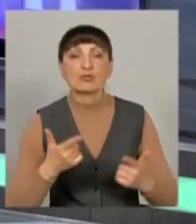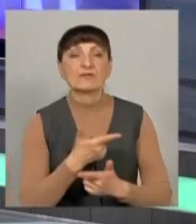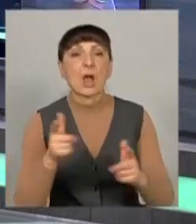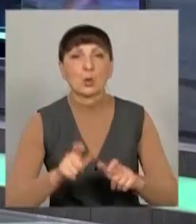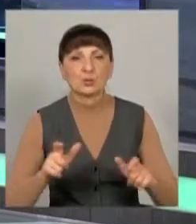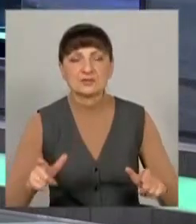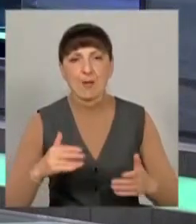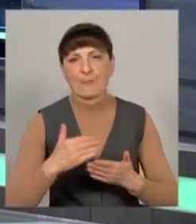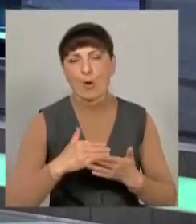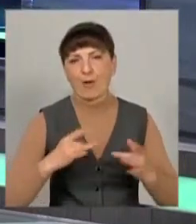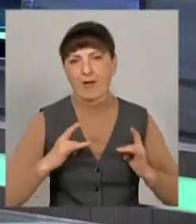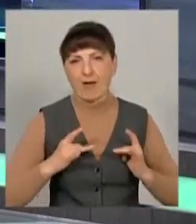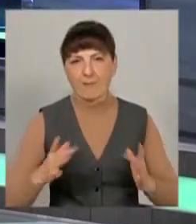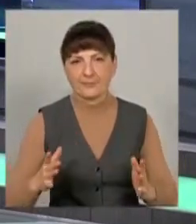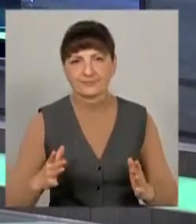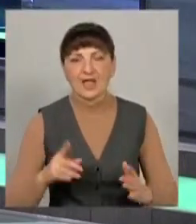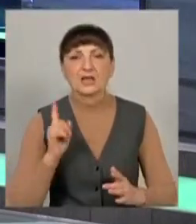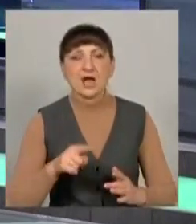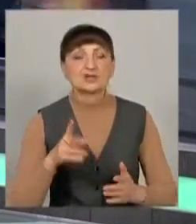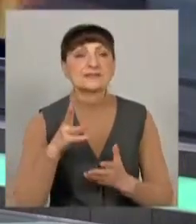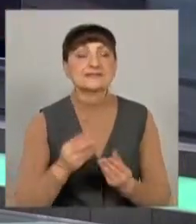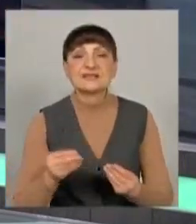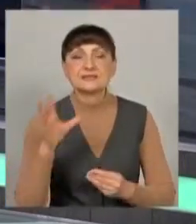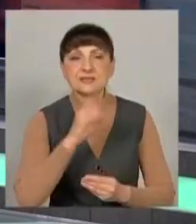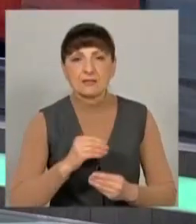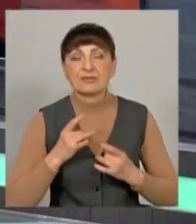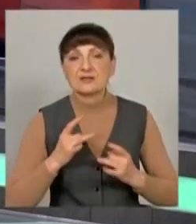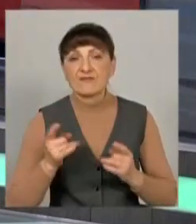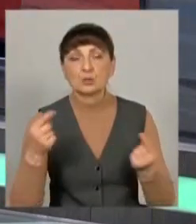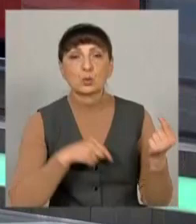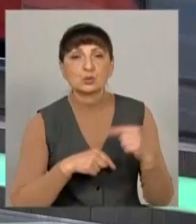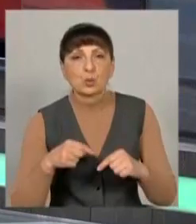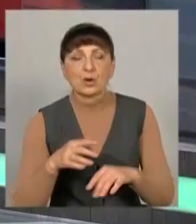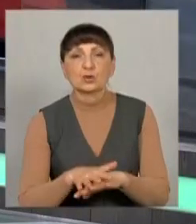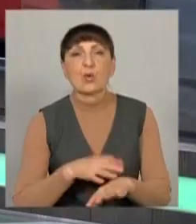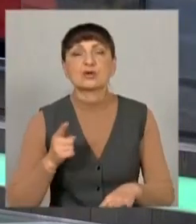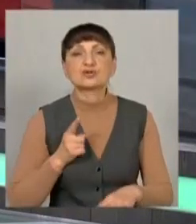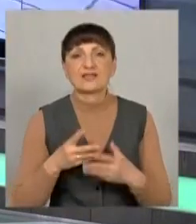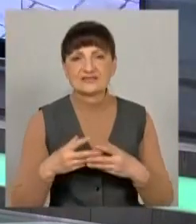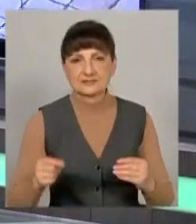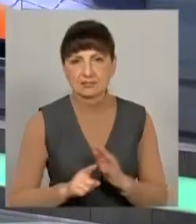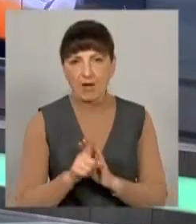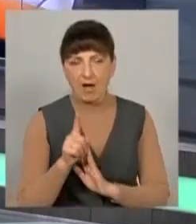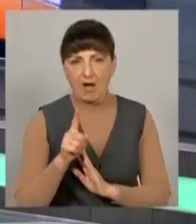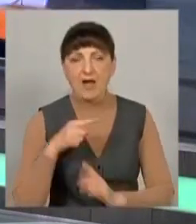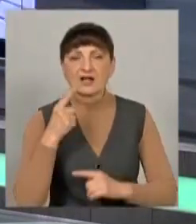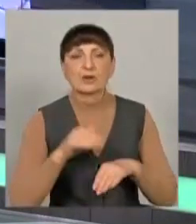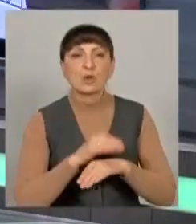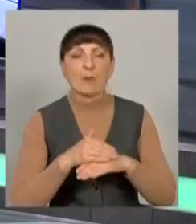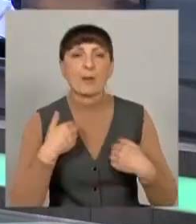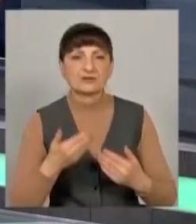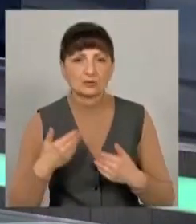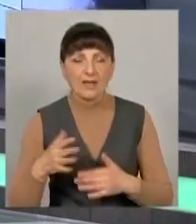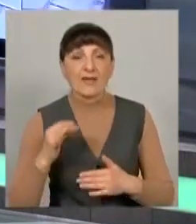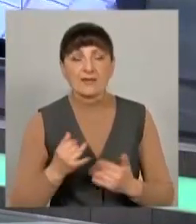целую праздничную программу. Кроме того, целый день алматинцы поздравляли друг друга с долгожданным наступлением весны, говорят добрые пожелания